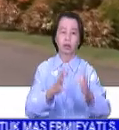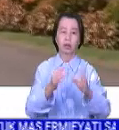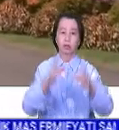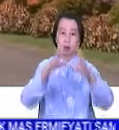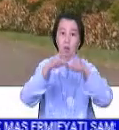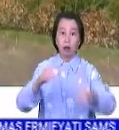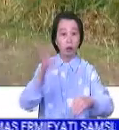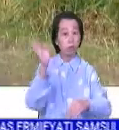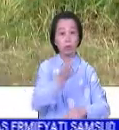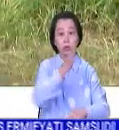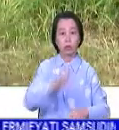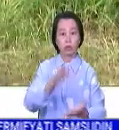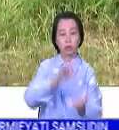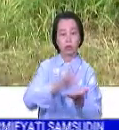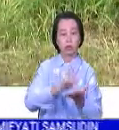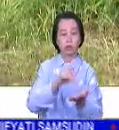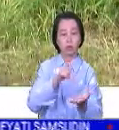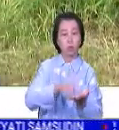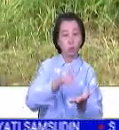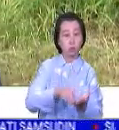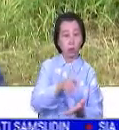hutang ini kepada